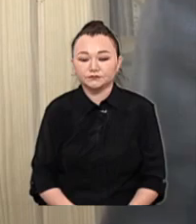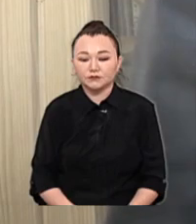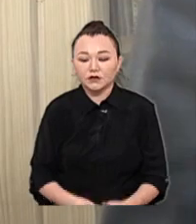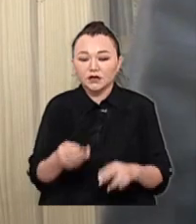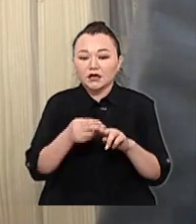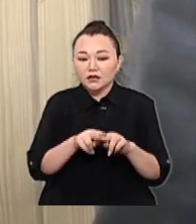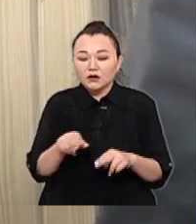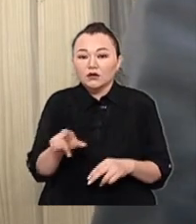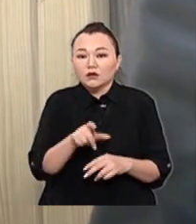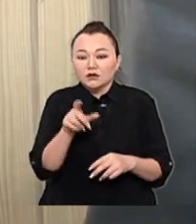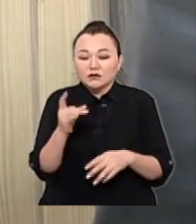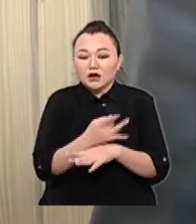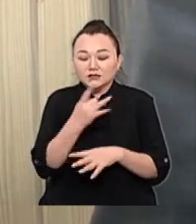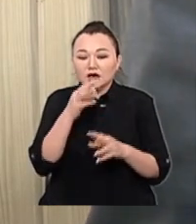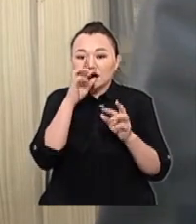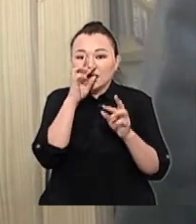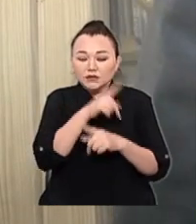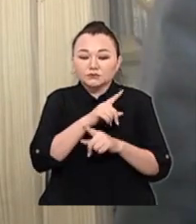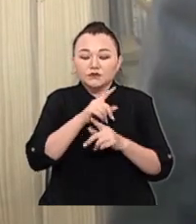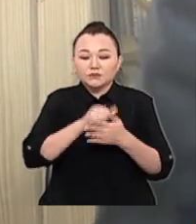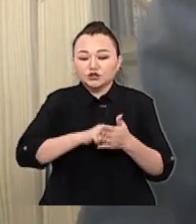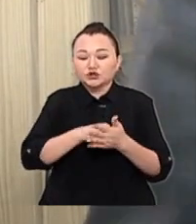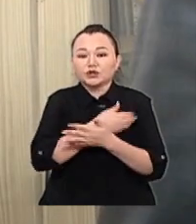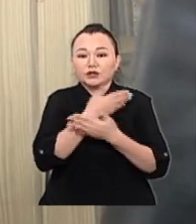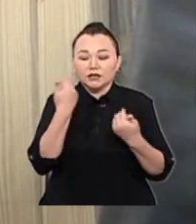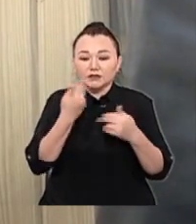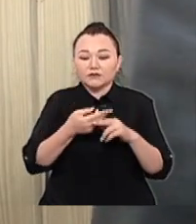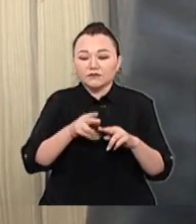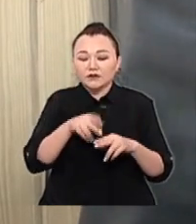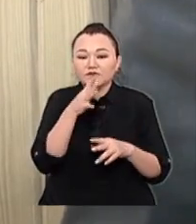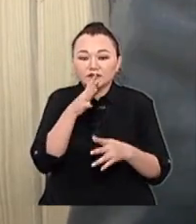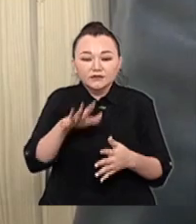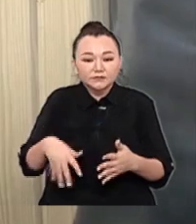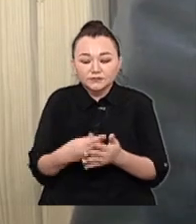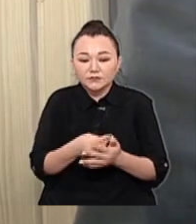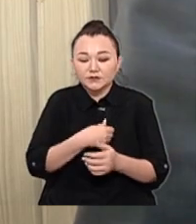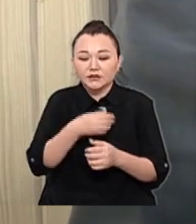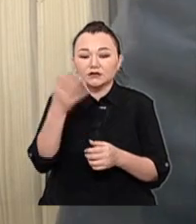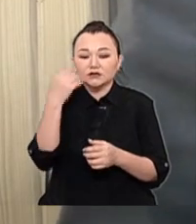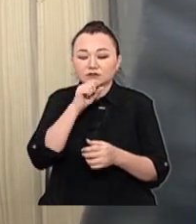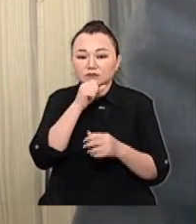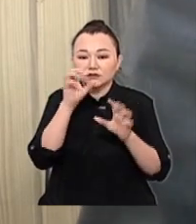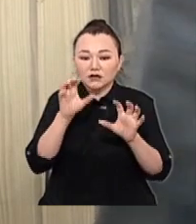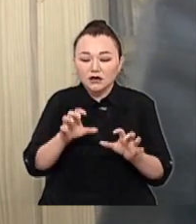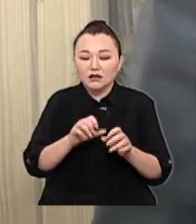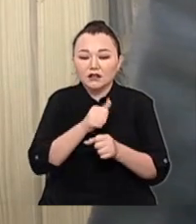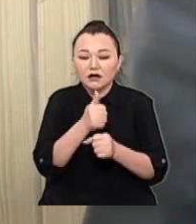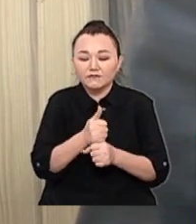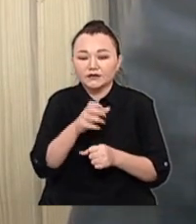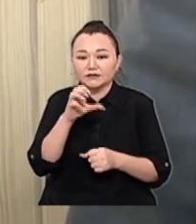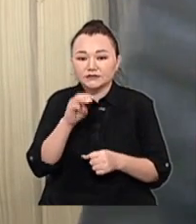Бұл жолы жаңылысуға ешқандай себеп жоқ. Осы уақытқа дейін біз ата заңымыздың басты